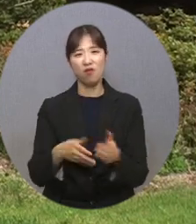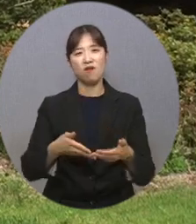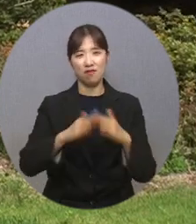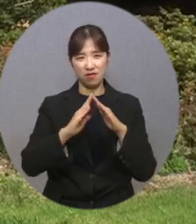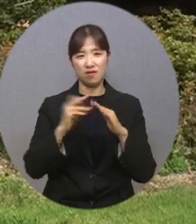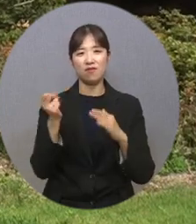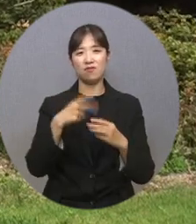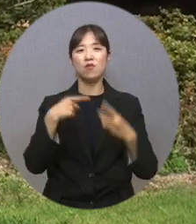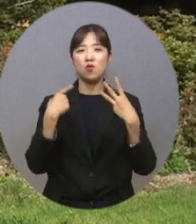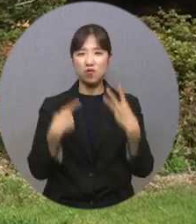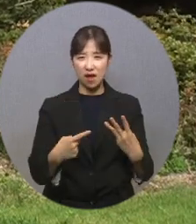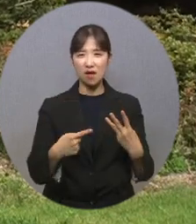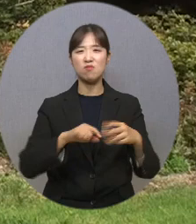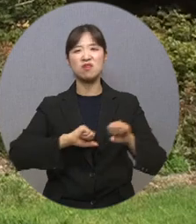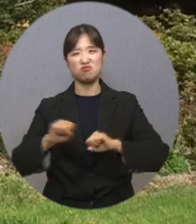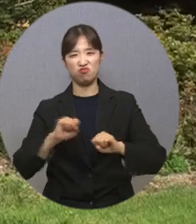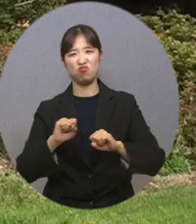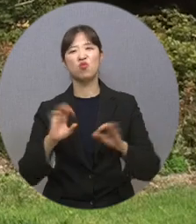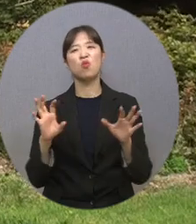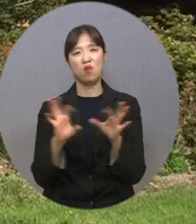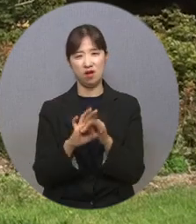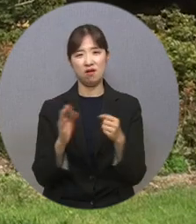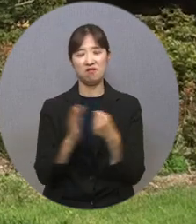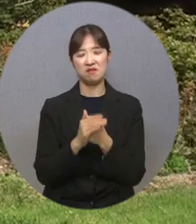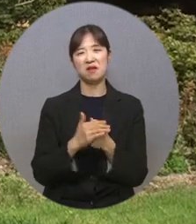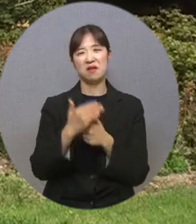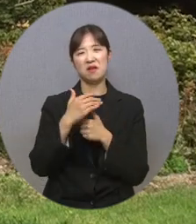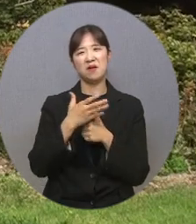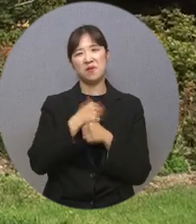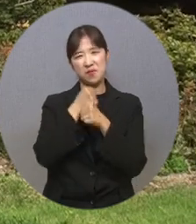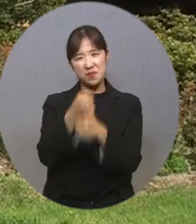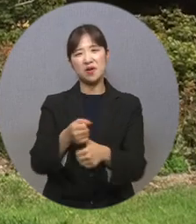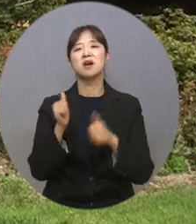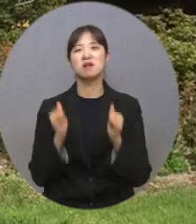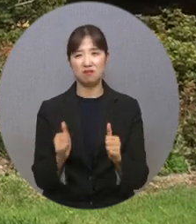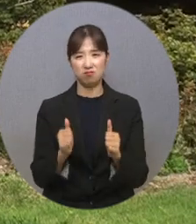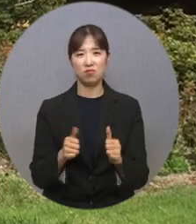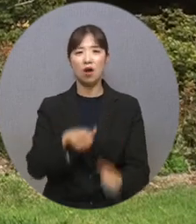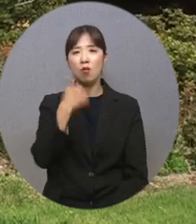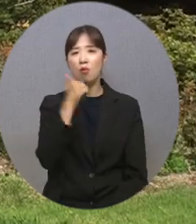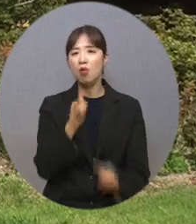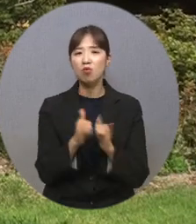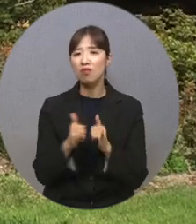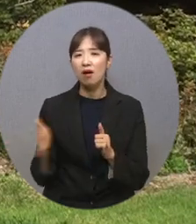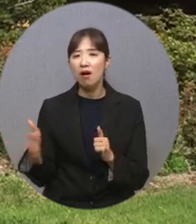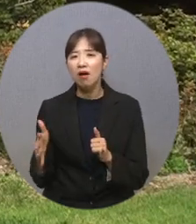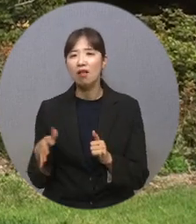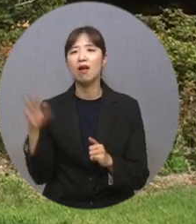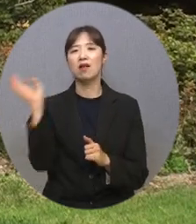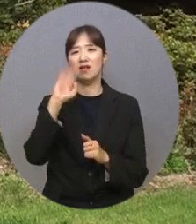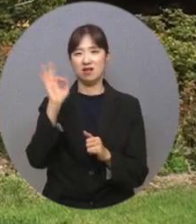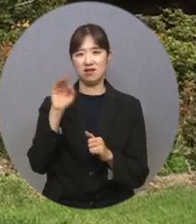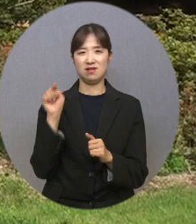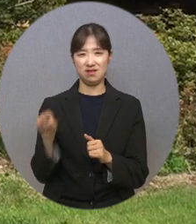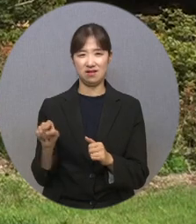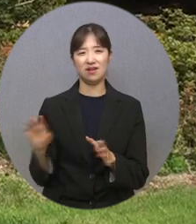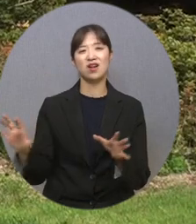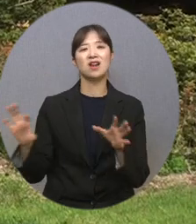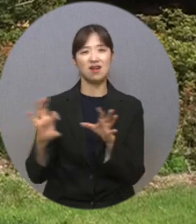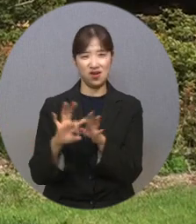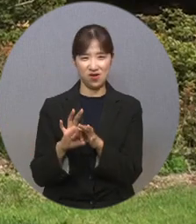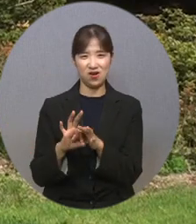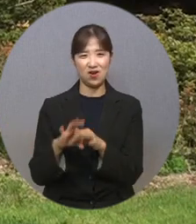3.1운동과 연루가 돼가지고 재판을 받게 되는데 변호할 사람이 없는데 찾았습니다. 그 인연이라는 게